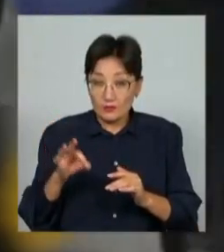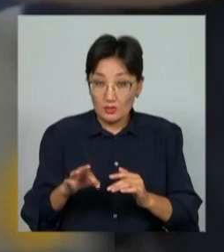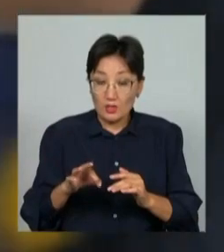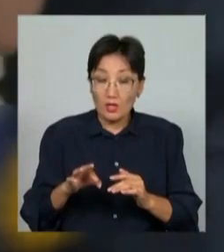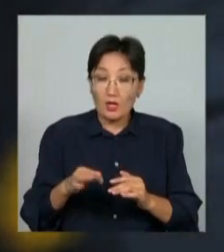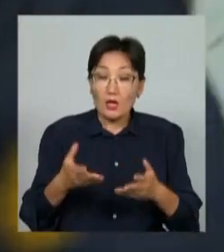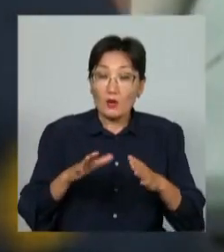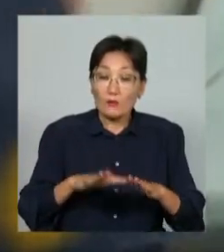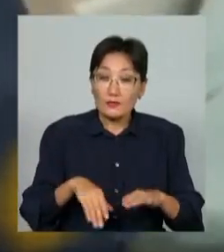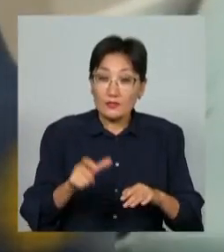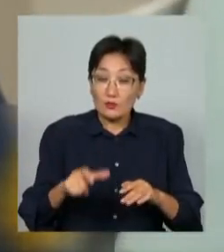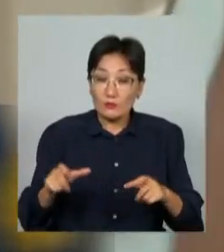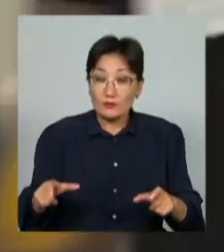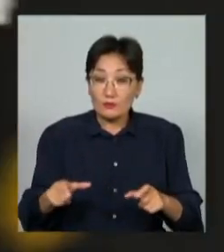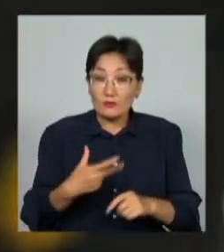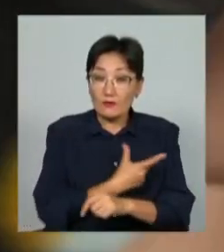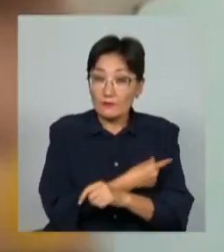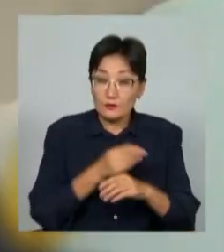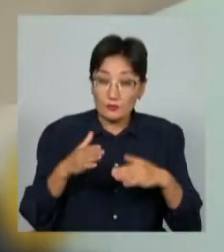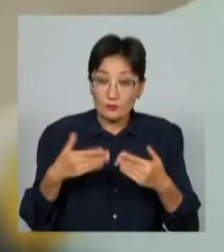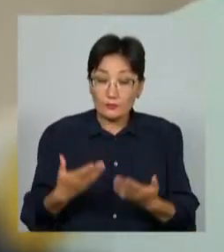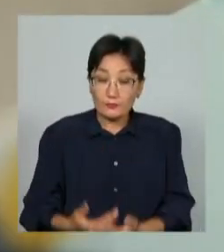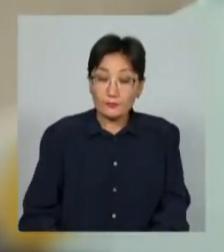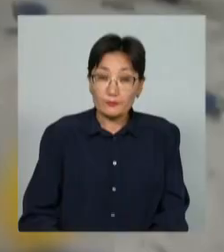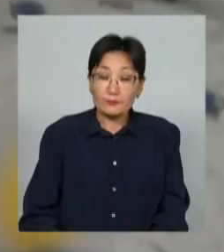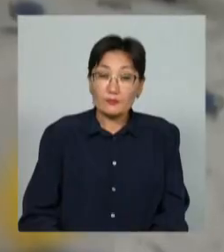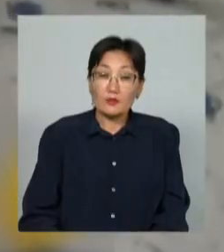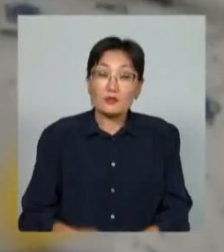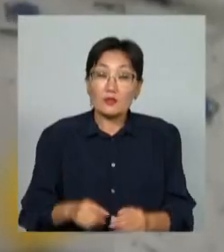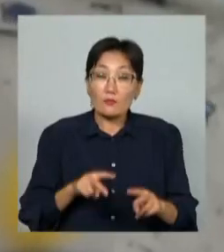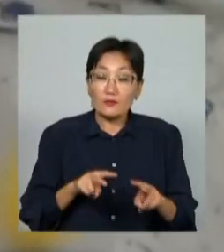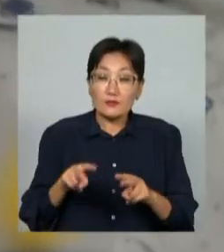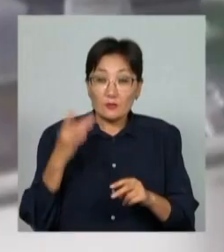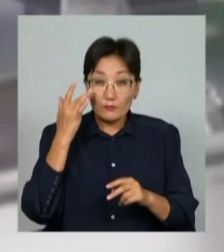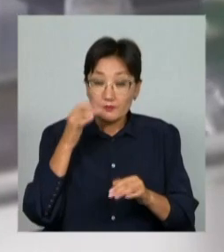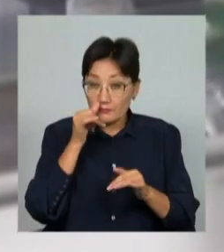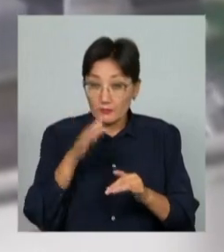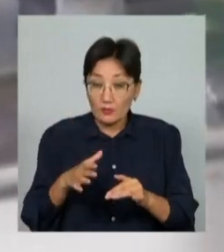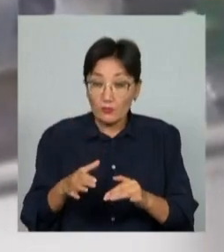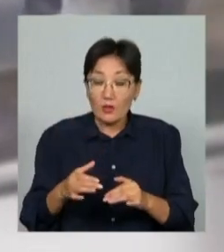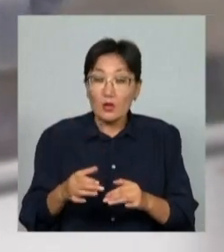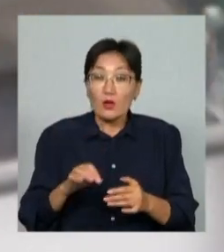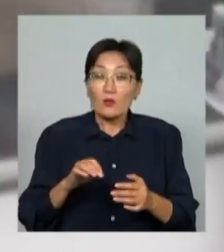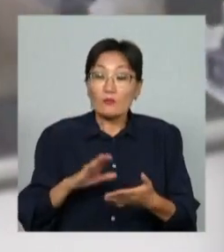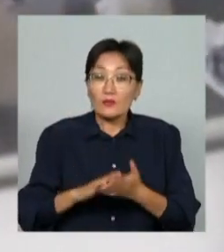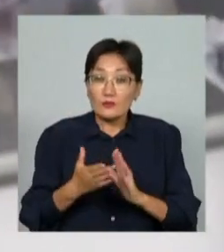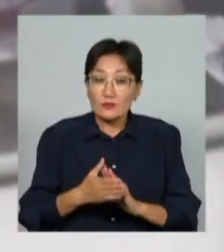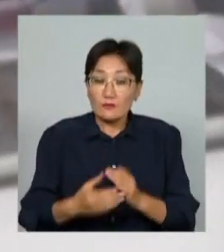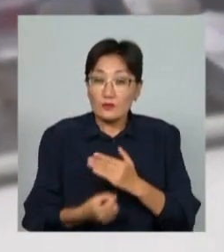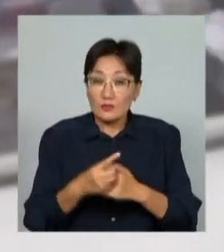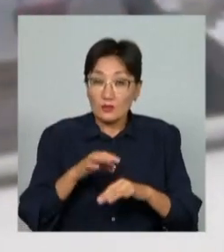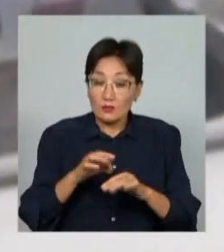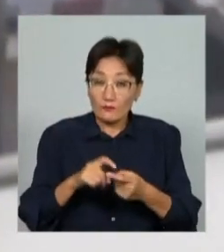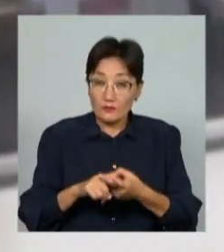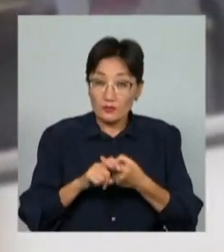25,3%, а оставшиеся граждане, не сделавшие прививку. Разведка США не смогла прийти к консенсусу о происхождении